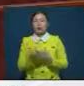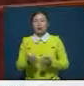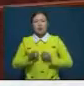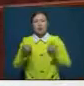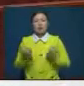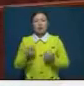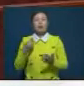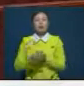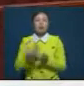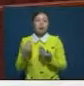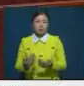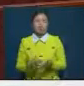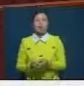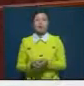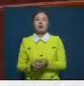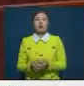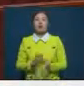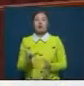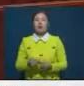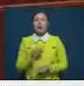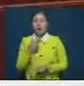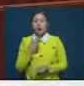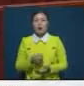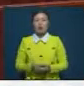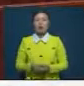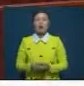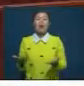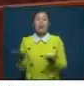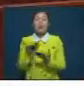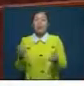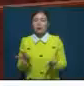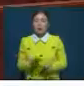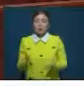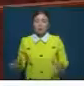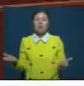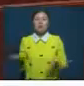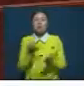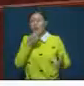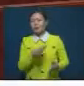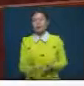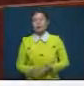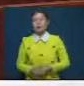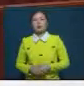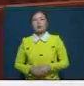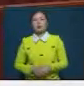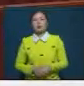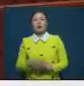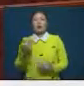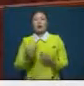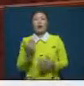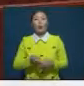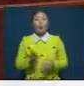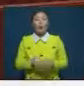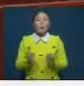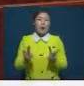ерекше. Деді осы әр уақытта айтады, мына бір қай мамандық болмасын, қай сала болмасын, егер сол